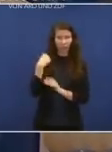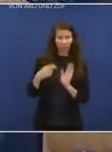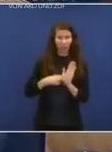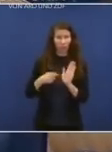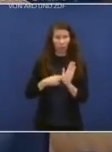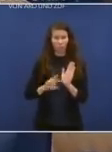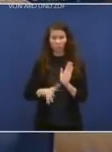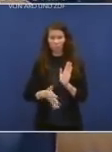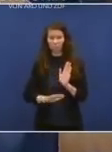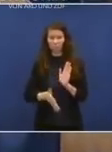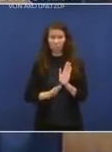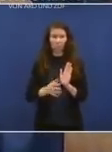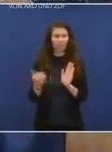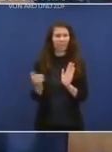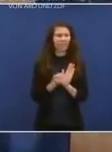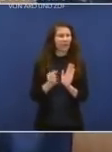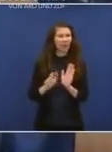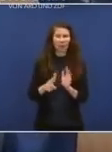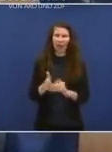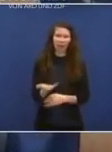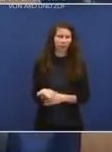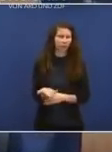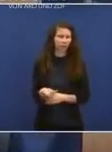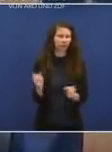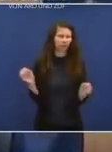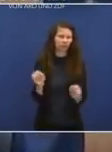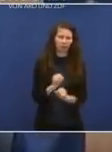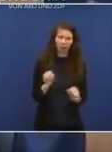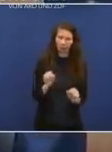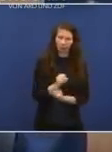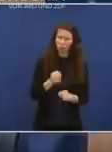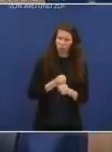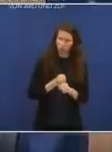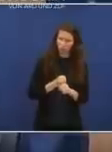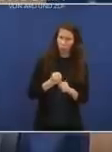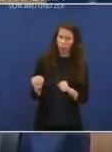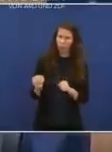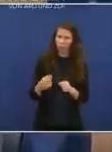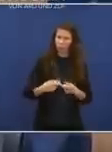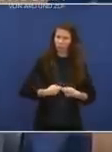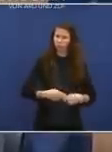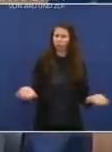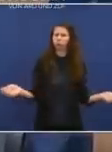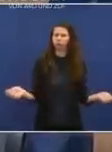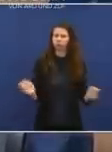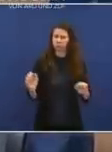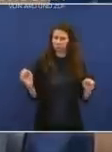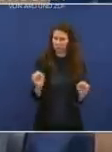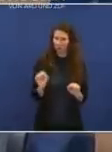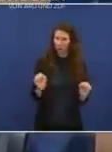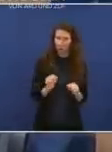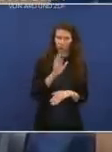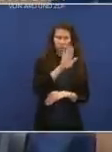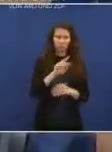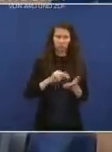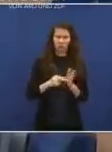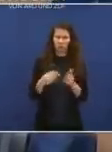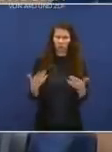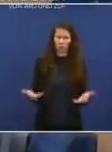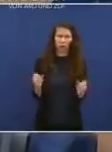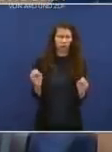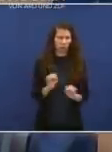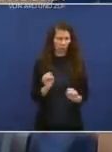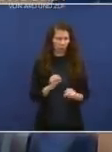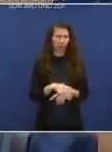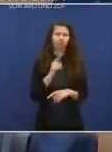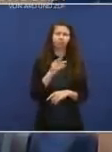tatsächlich das Siegel nicht hatten, wieso hätte man sie dann dennoch wie von Ihnen geplant einsetzen können? Wir haben uns